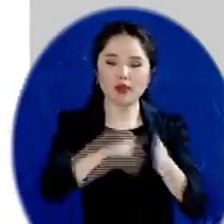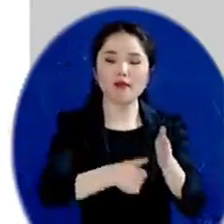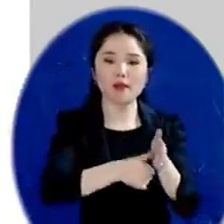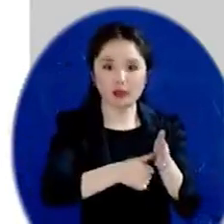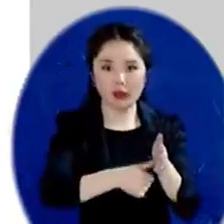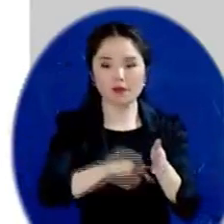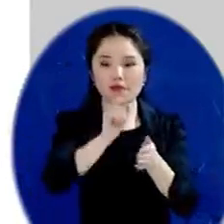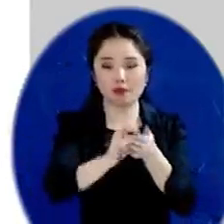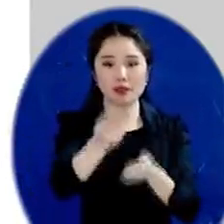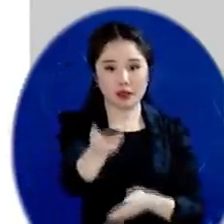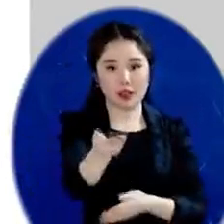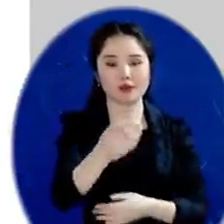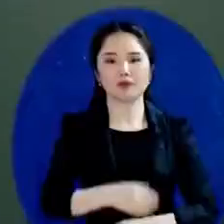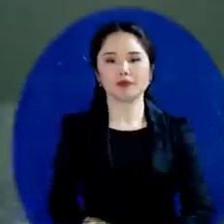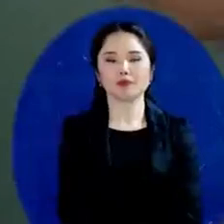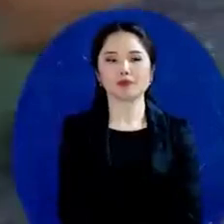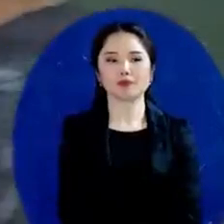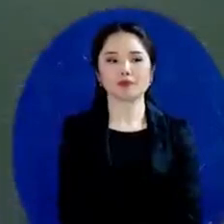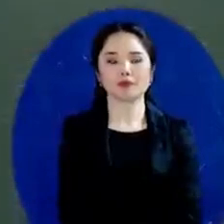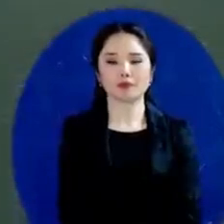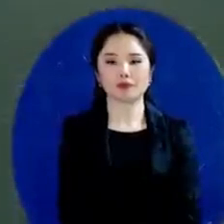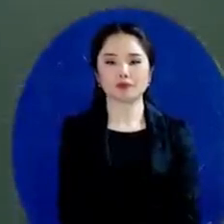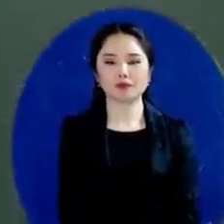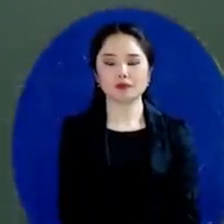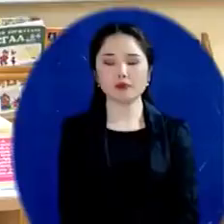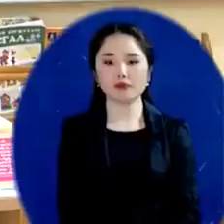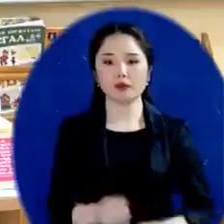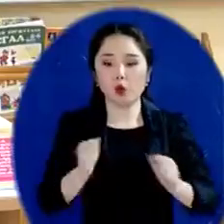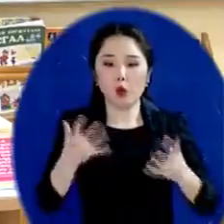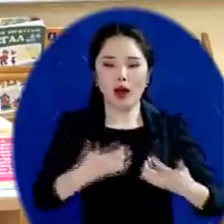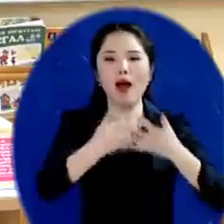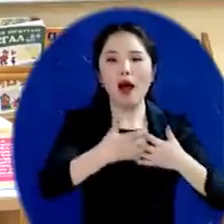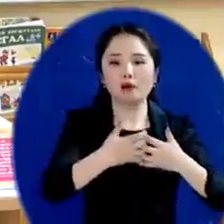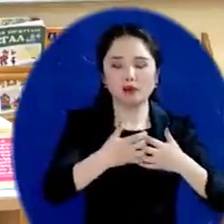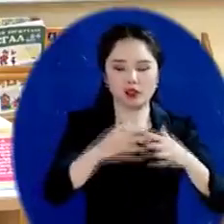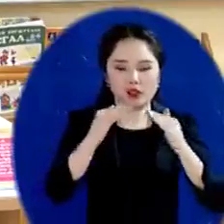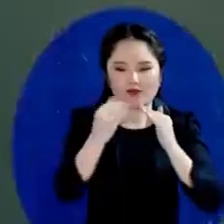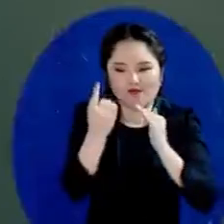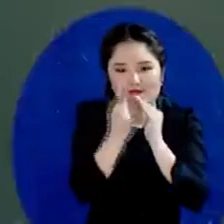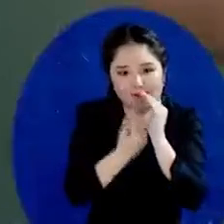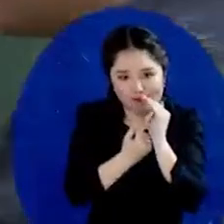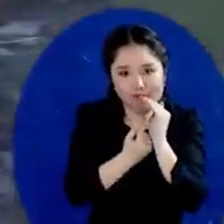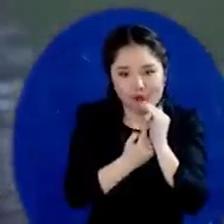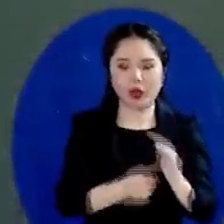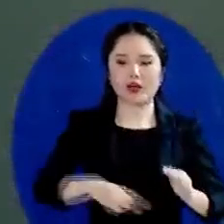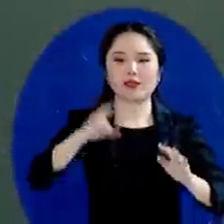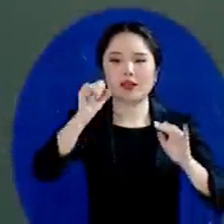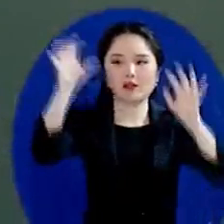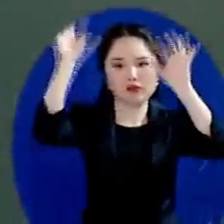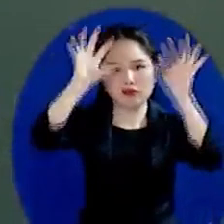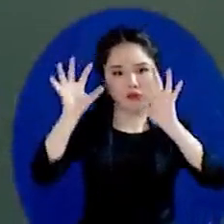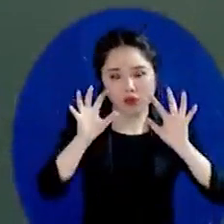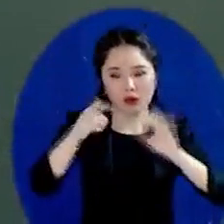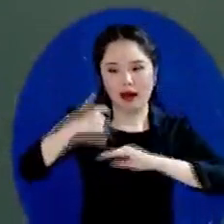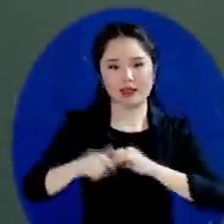Бүгдээрээ дэвтэртээ бичицгээе. Өвлийн улиралд амьтад ичээндээ ордог. Цас орж